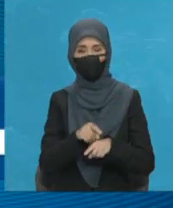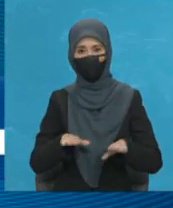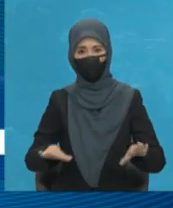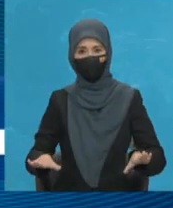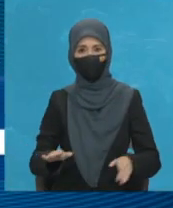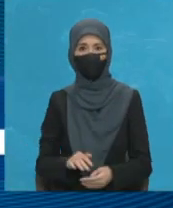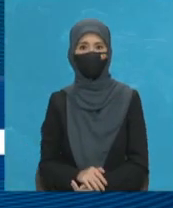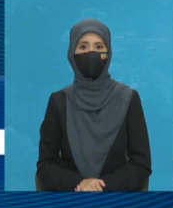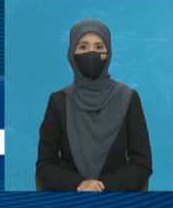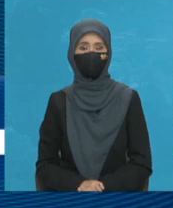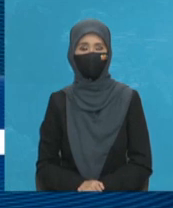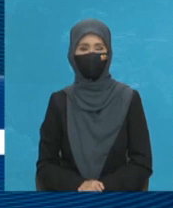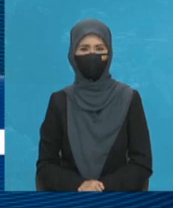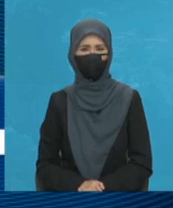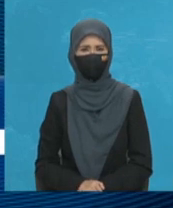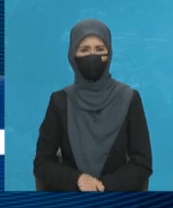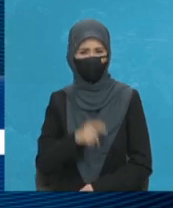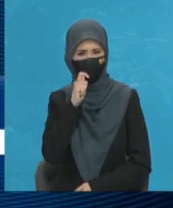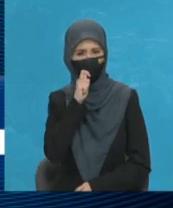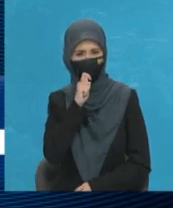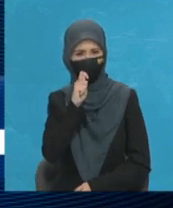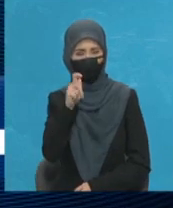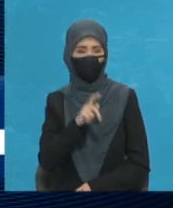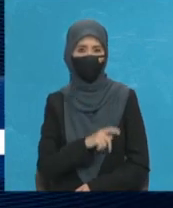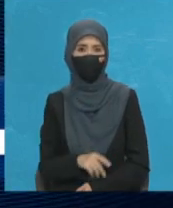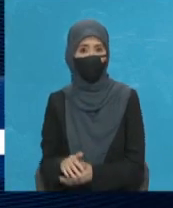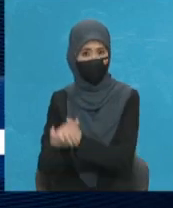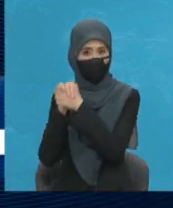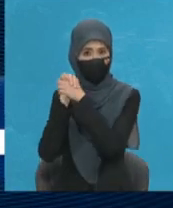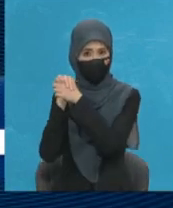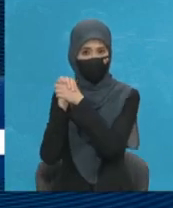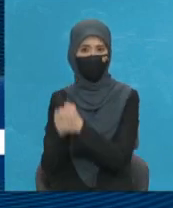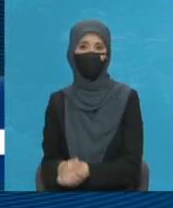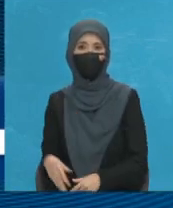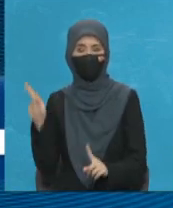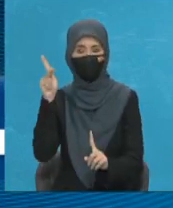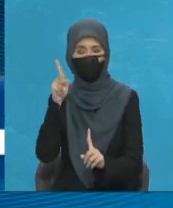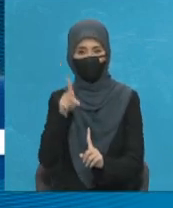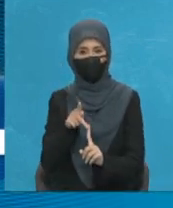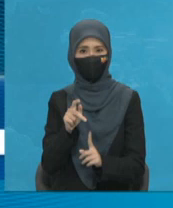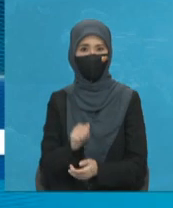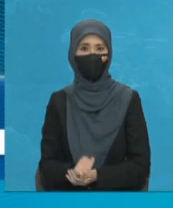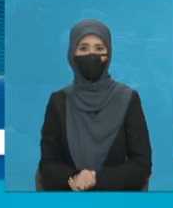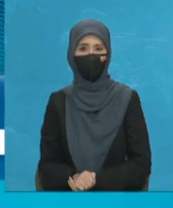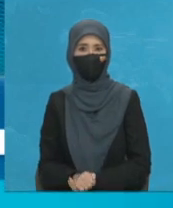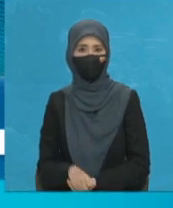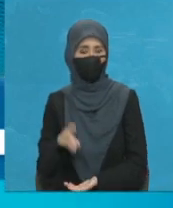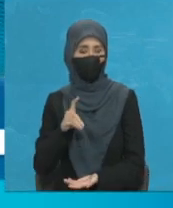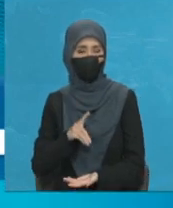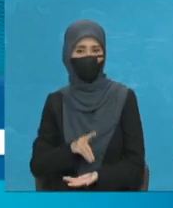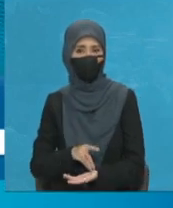telah berkenan menghantar titah titah perutusan tahniah kepada Tuhan atau utama Doctor arifaldi